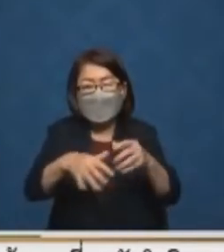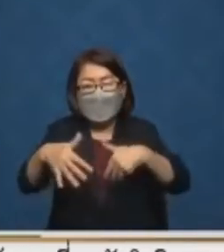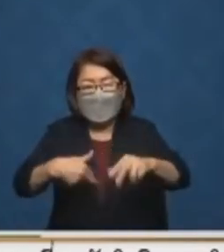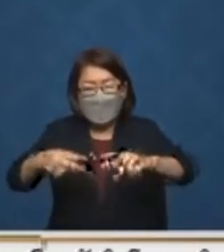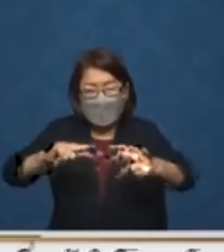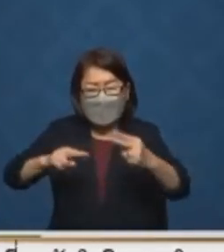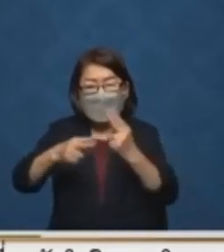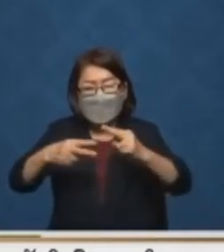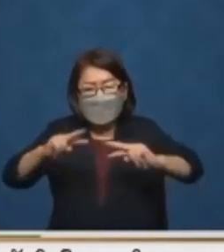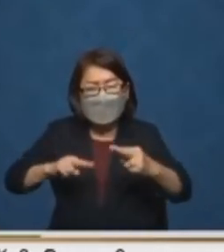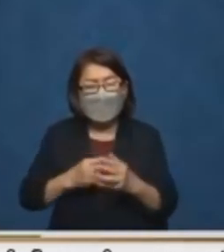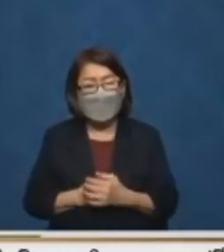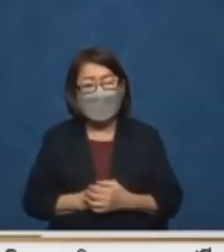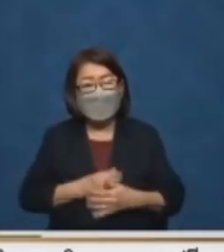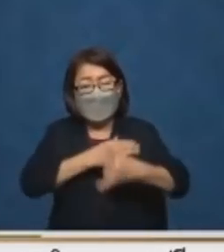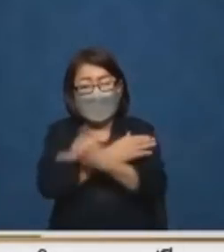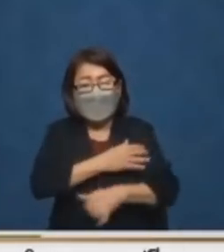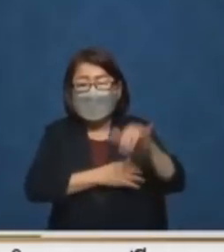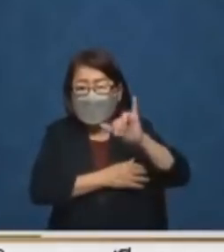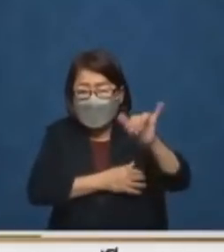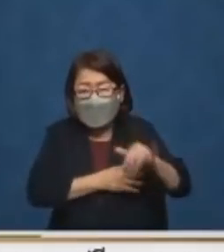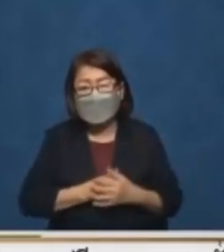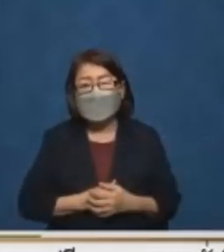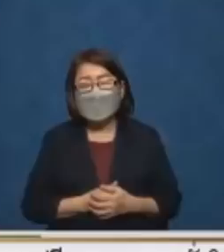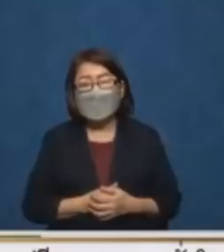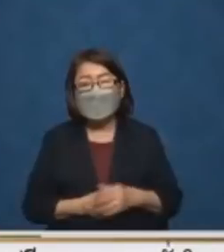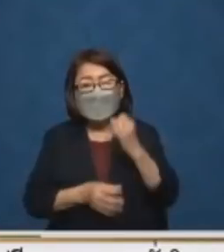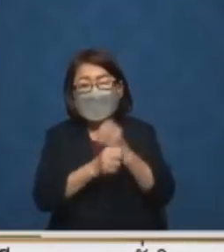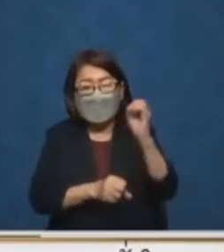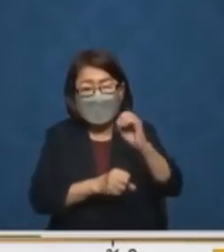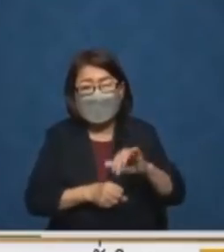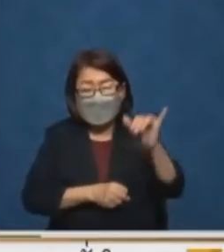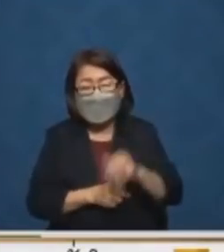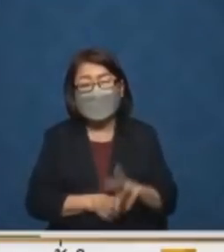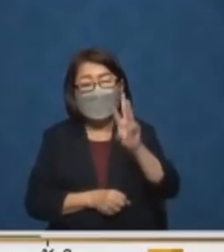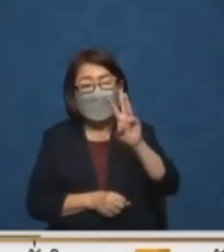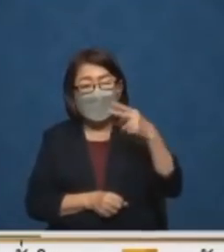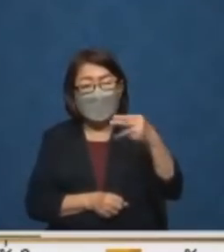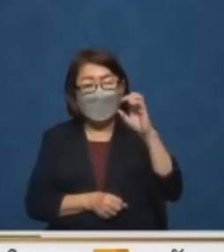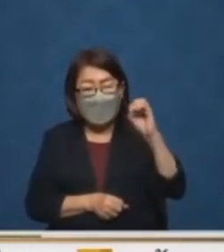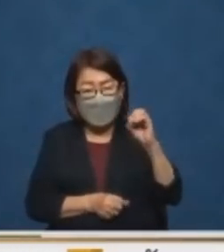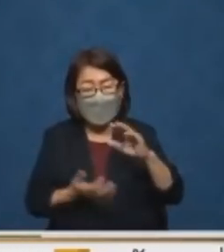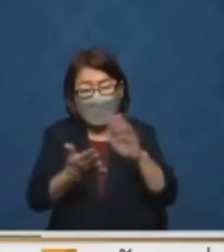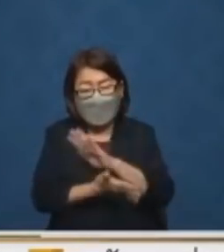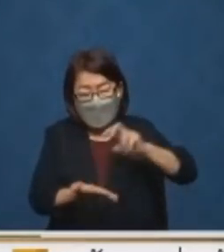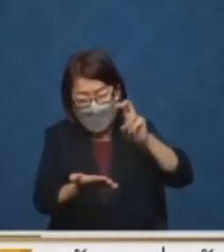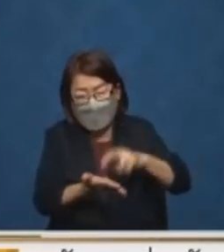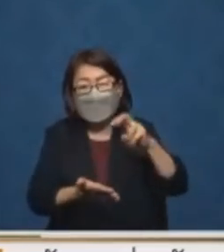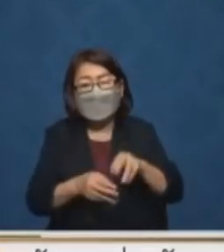ึ่ในตางประเทศยไมมีการฉีดวคซีนควายในลัษณนี้มาก่อนWHO ก็ยงไม่เคยมีเอกสารรบลอง